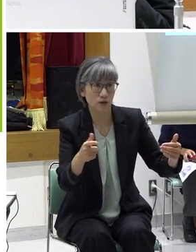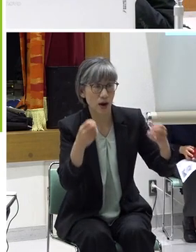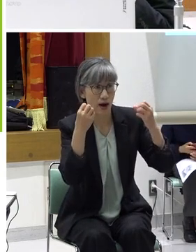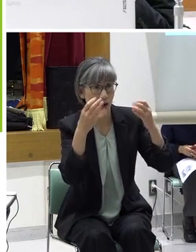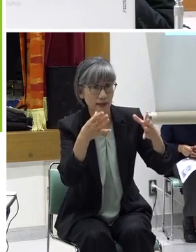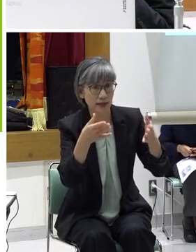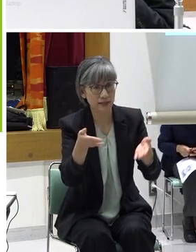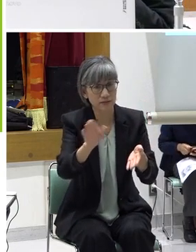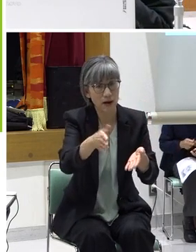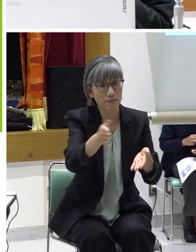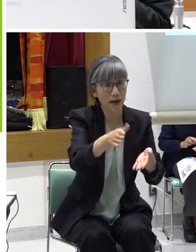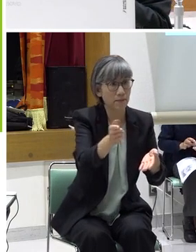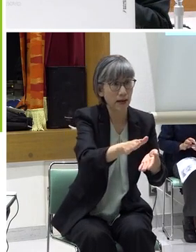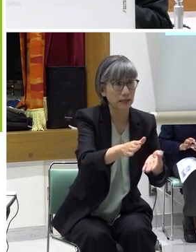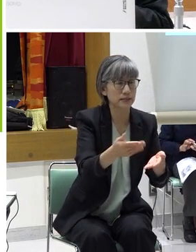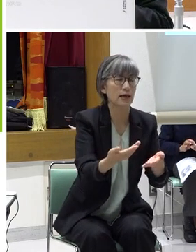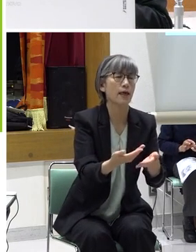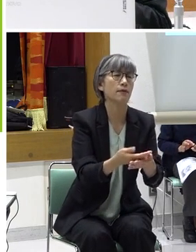記されました。